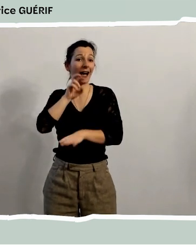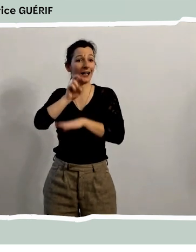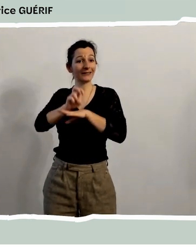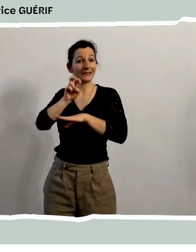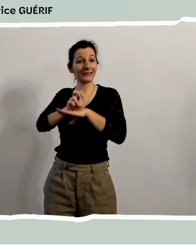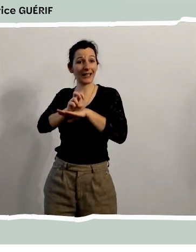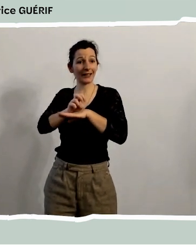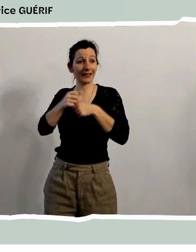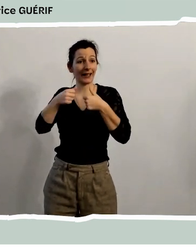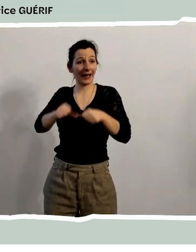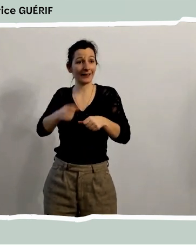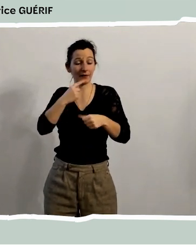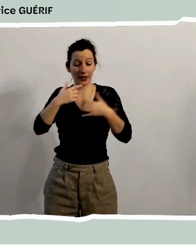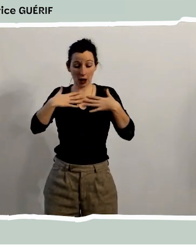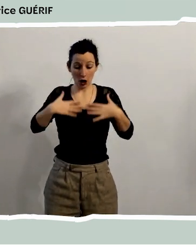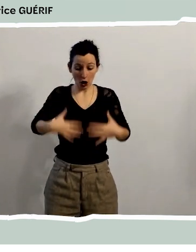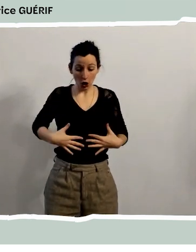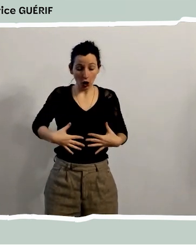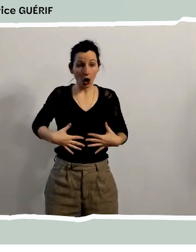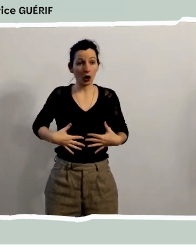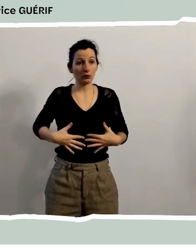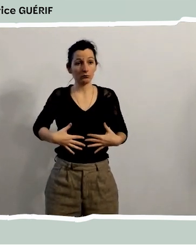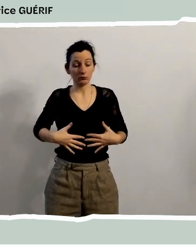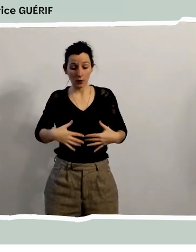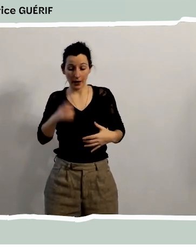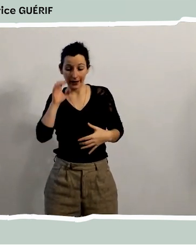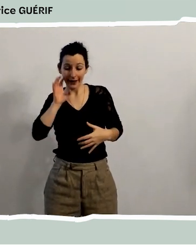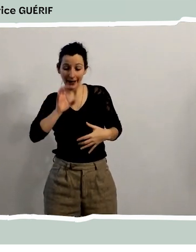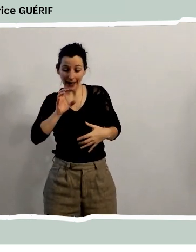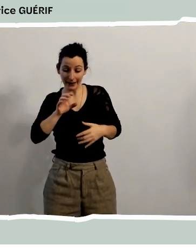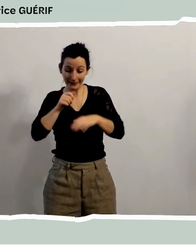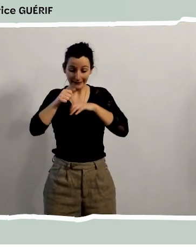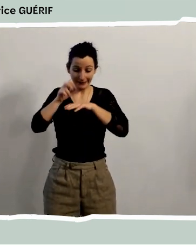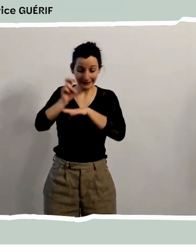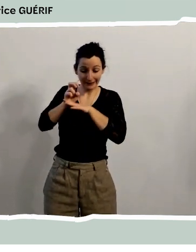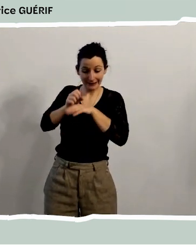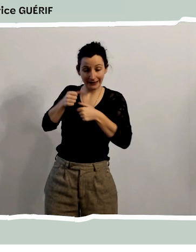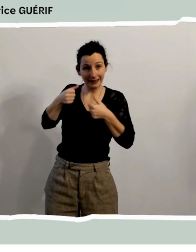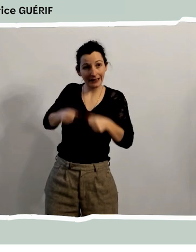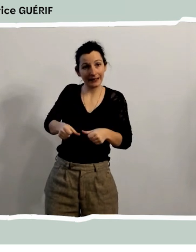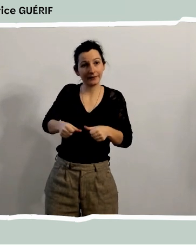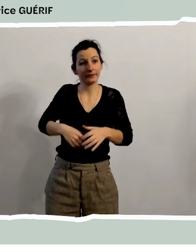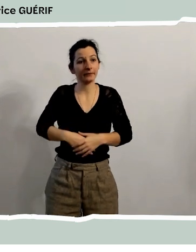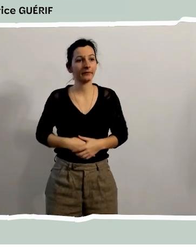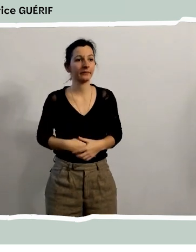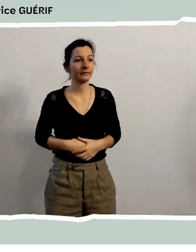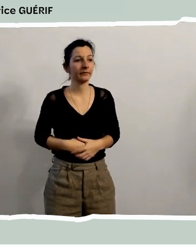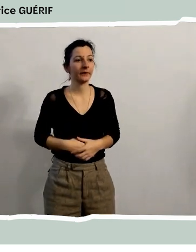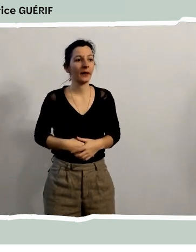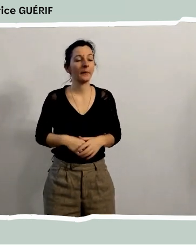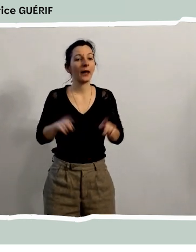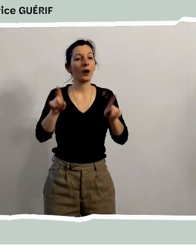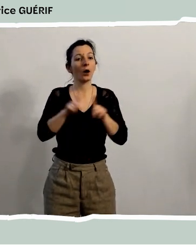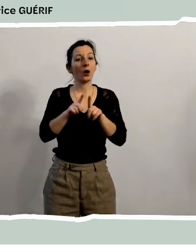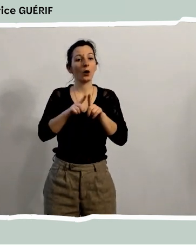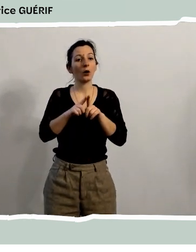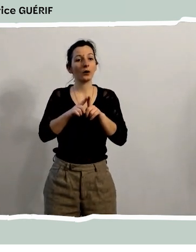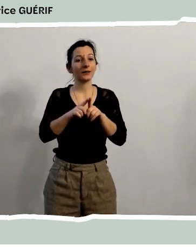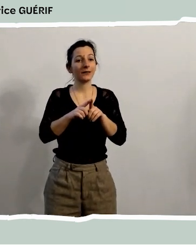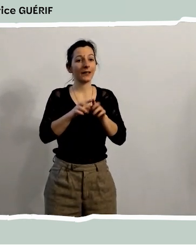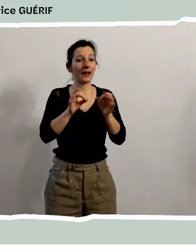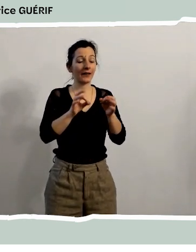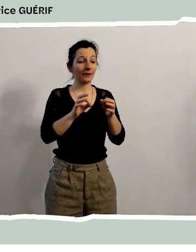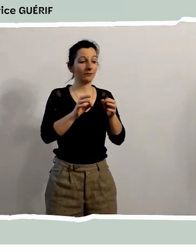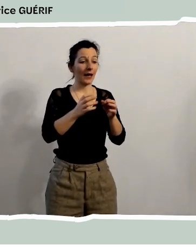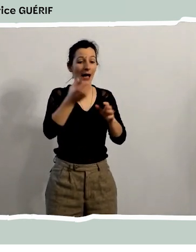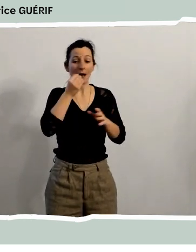pouvoir s'accumuler dans notre corps, dans les tissus adipeux en particulier. Un autre point important, c'est qu'ils se concentrent le long de la chaîne